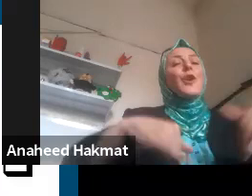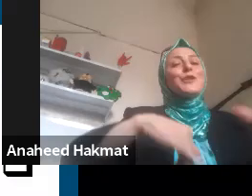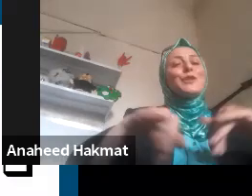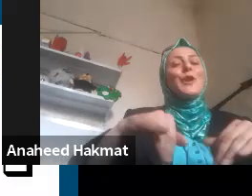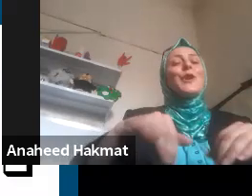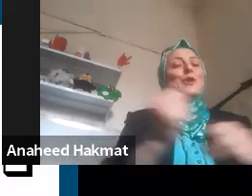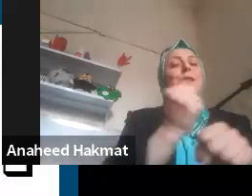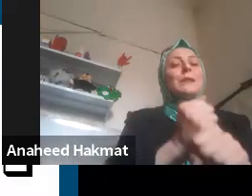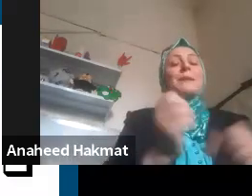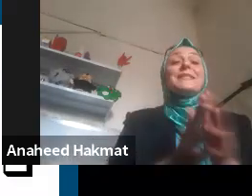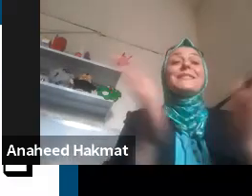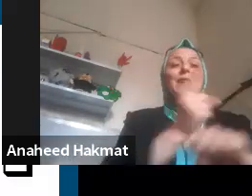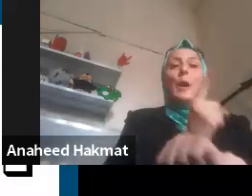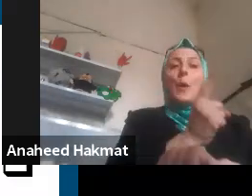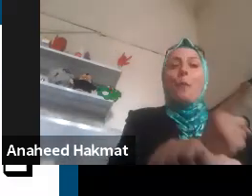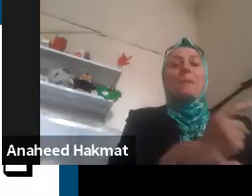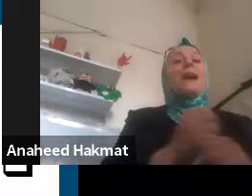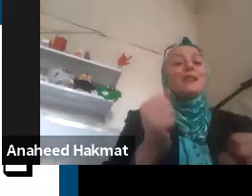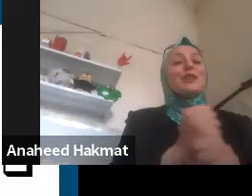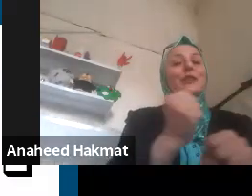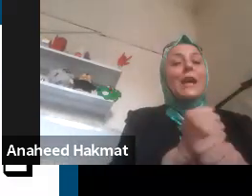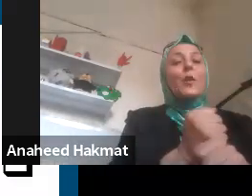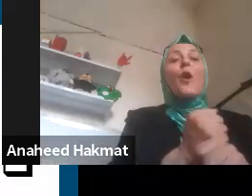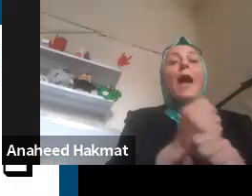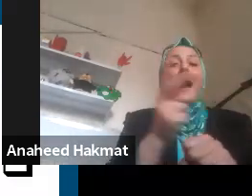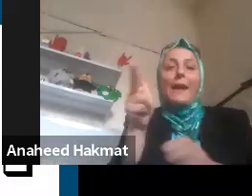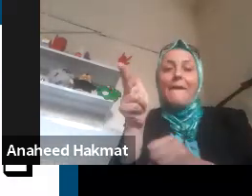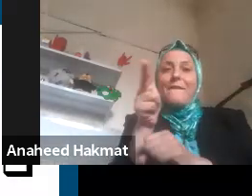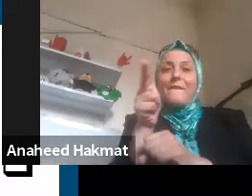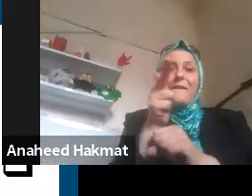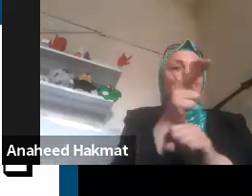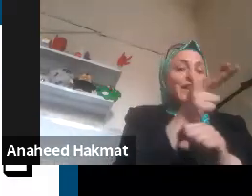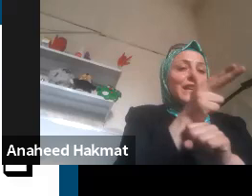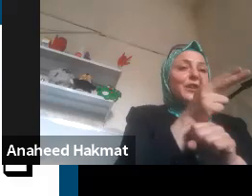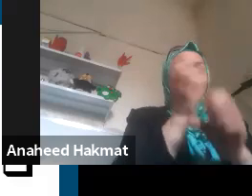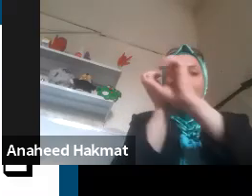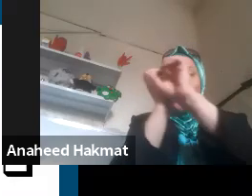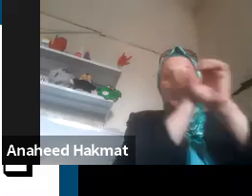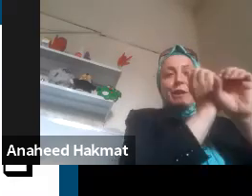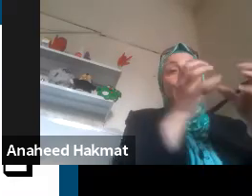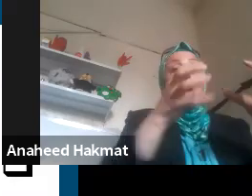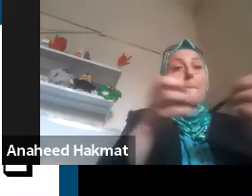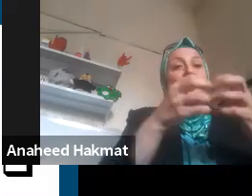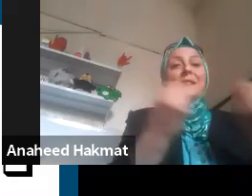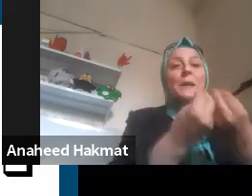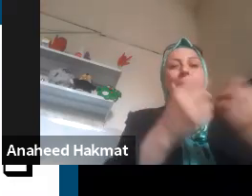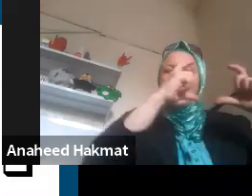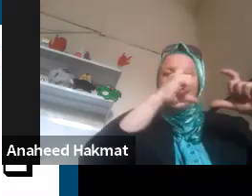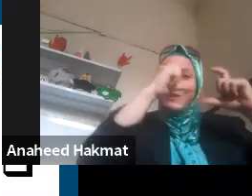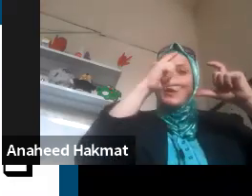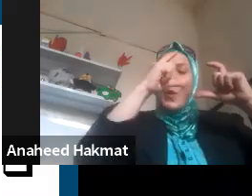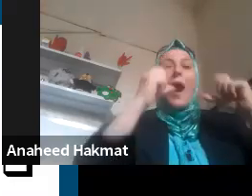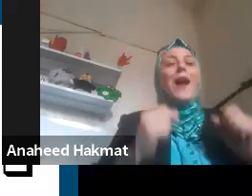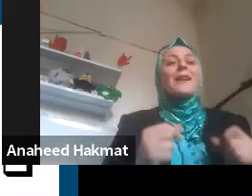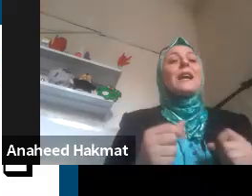عم يشتغلوا على فيديو بيفصل أو بيفسر بصور بكتابة مع كابشنز، وإذا ممكن كمان وجود